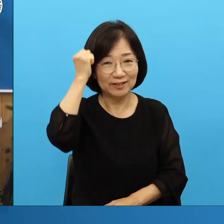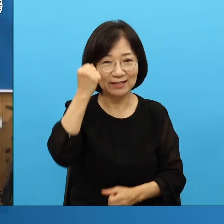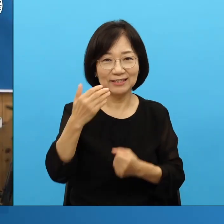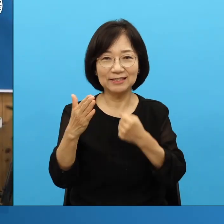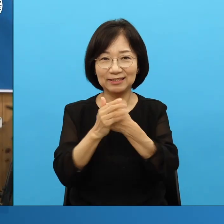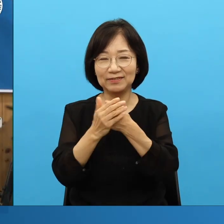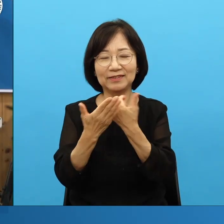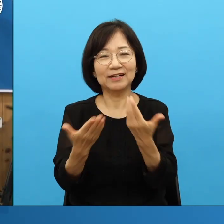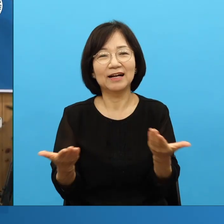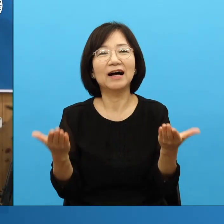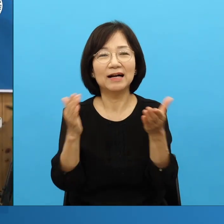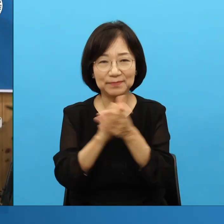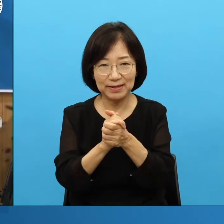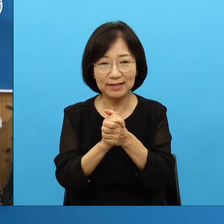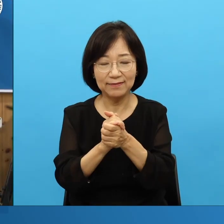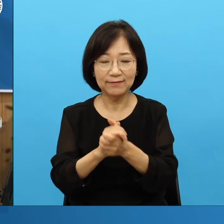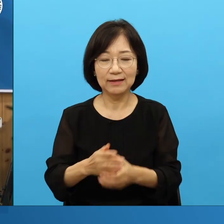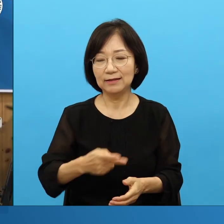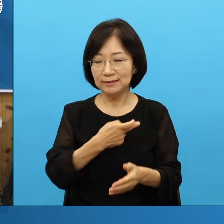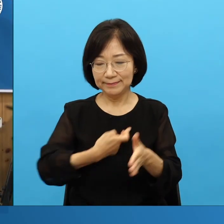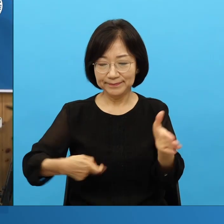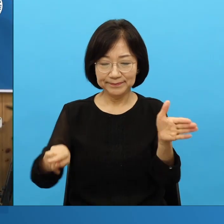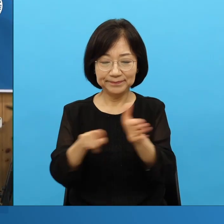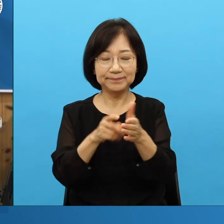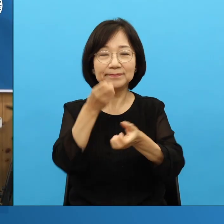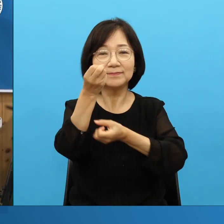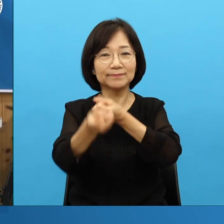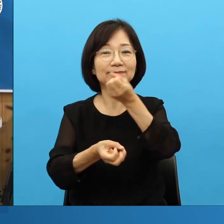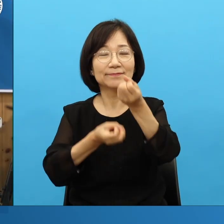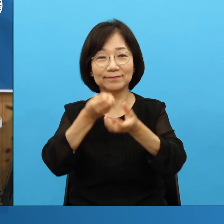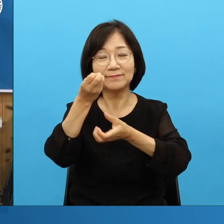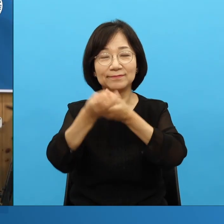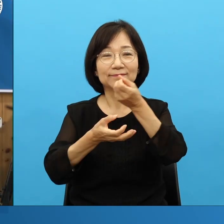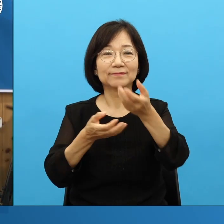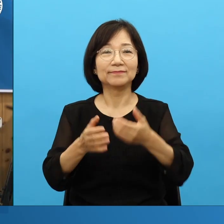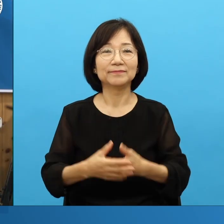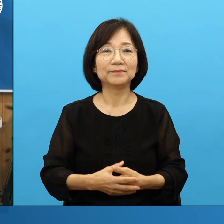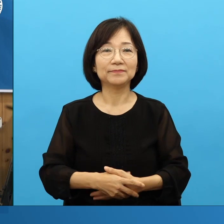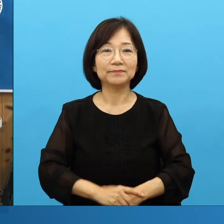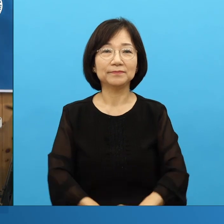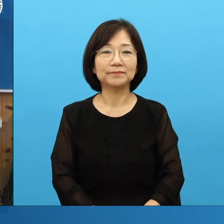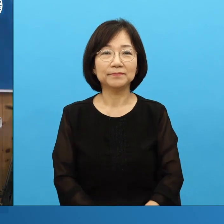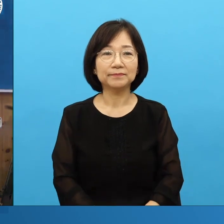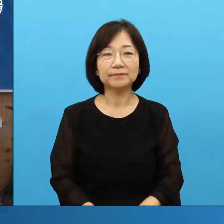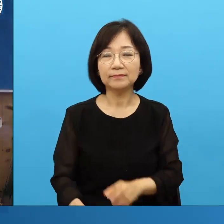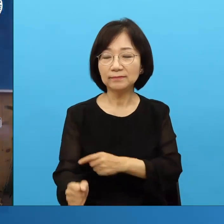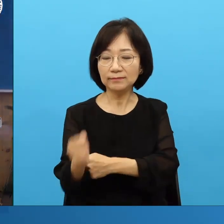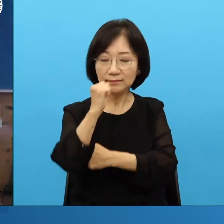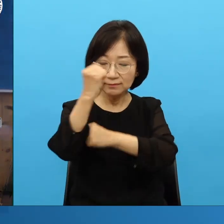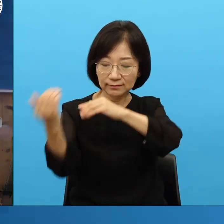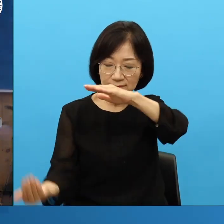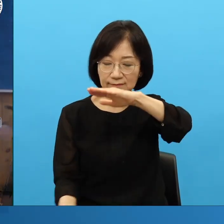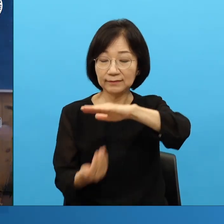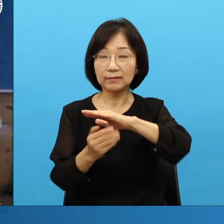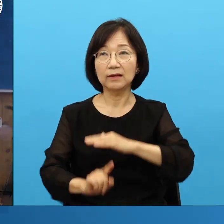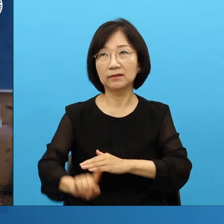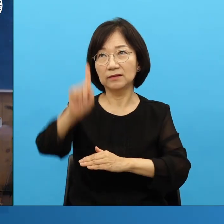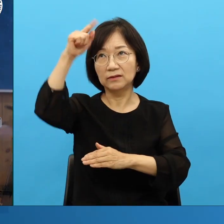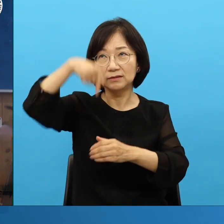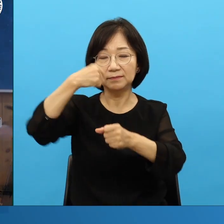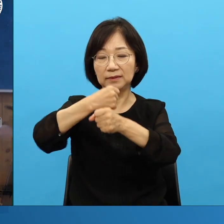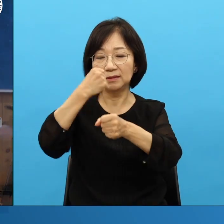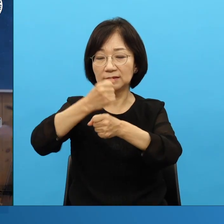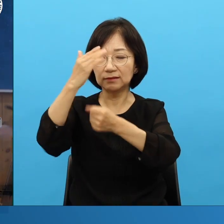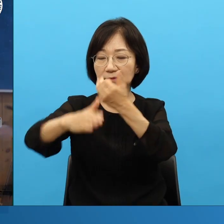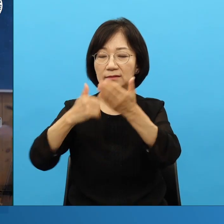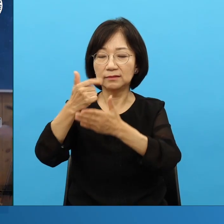아멘. 사도신경으로 신앙 고백을 드립니다. Let us give our confession of faith to the Apostles' Creed. 전능하사 천지를 만드신